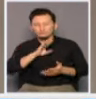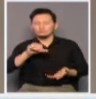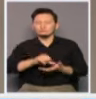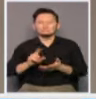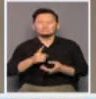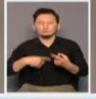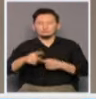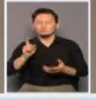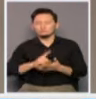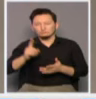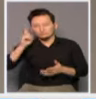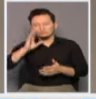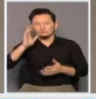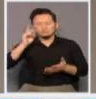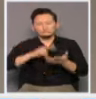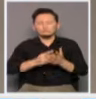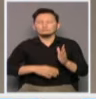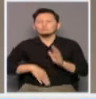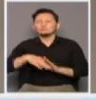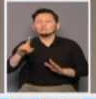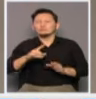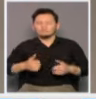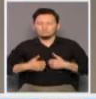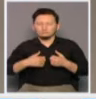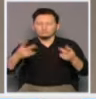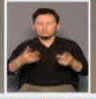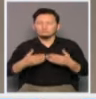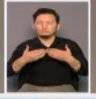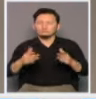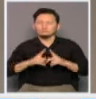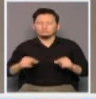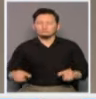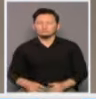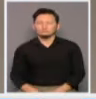потому что мы должны задуматься об уровне тех знаний, которые получают выпускники в школах.